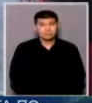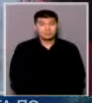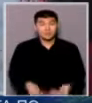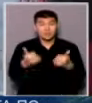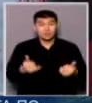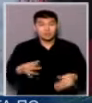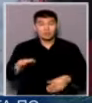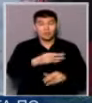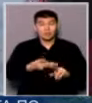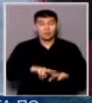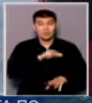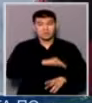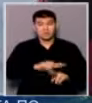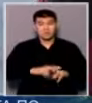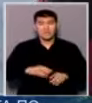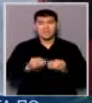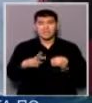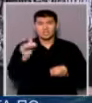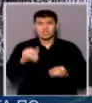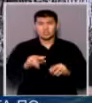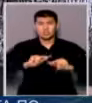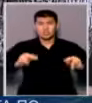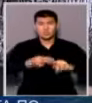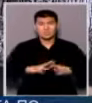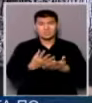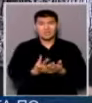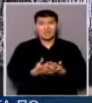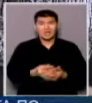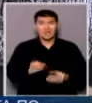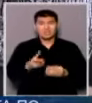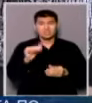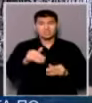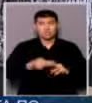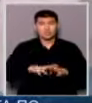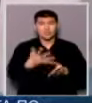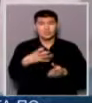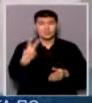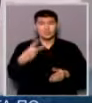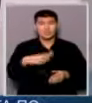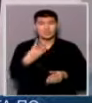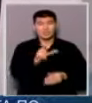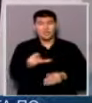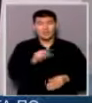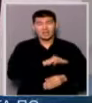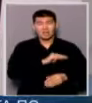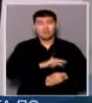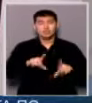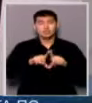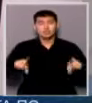Сейчас по области трудится более 15 тысяч педагогов. Из них 11 524 человека работают в